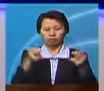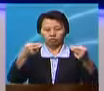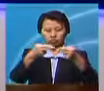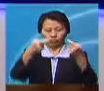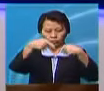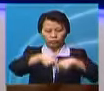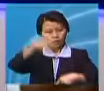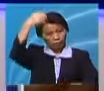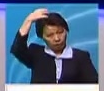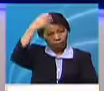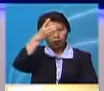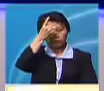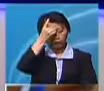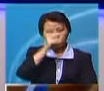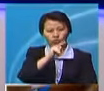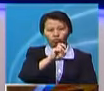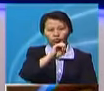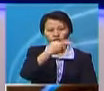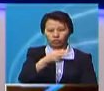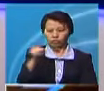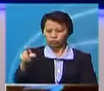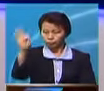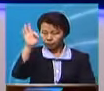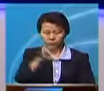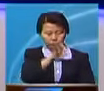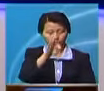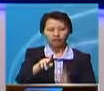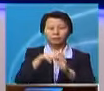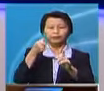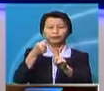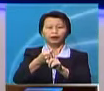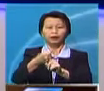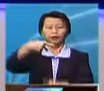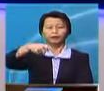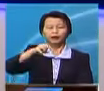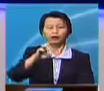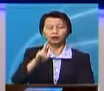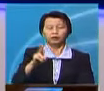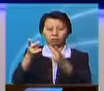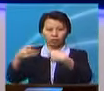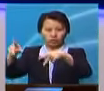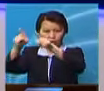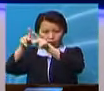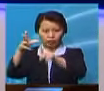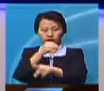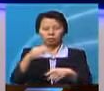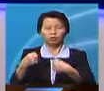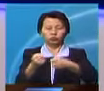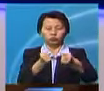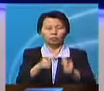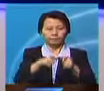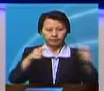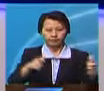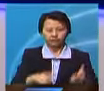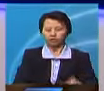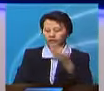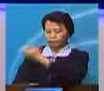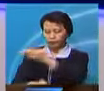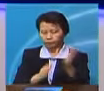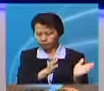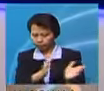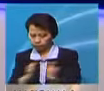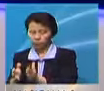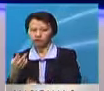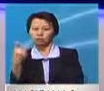UMNO Selangor Dato' Sri Noh Omar sebagai pengarah PRK Kuala Kangsar dan Sungai Besar. Beliau sendiri bertindak sebagai penyelaras